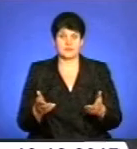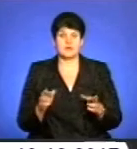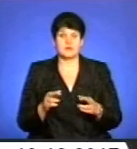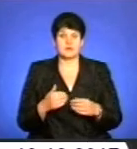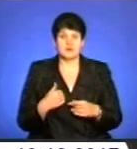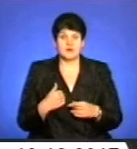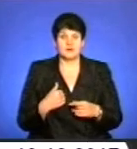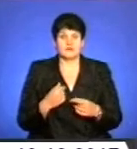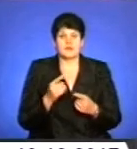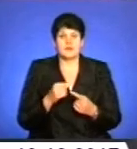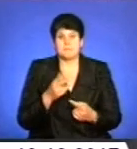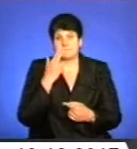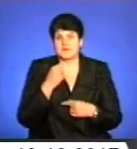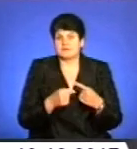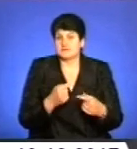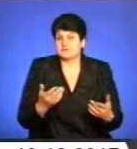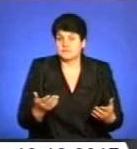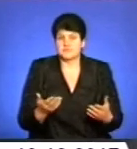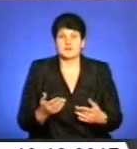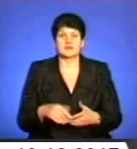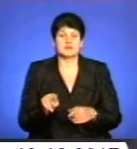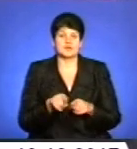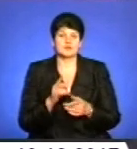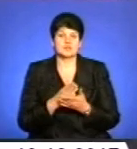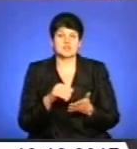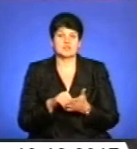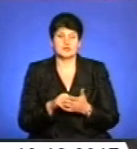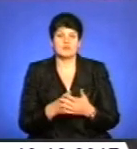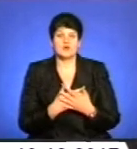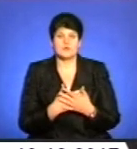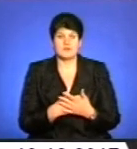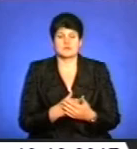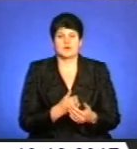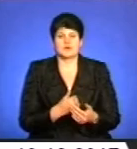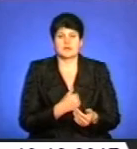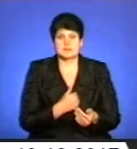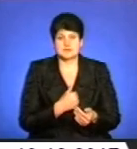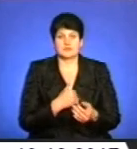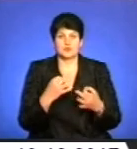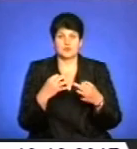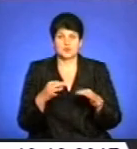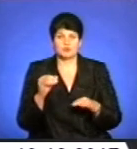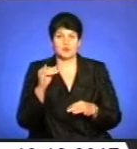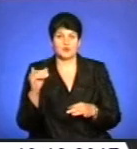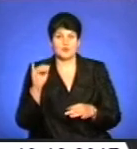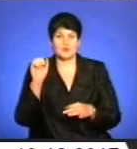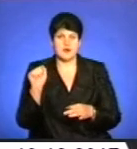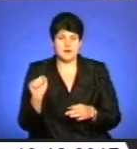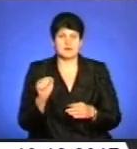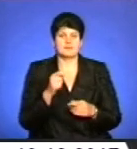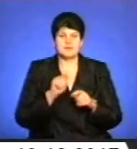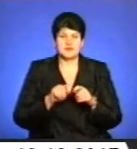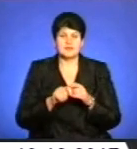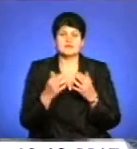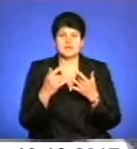вона пристосовується. Дмитро також є членом громадської ініціативи «Доступно.ua». Під час своїх подорожей він перевіряє, наскільки кожне